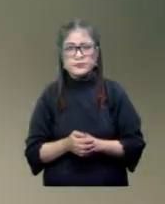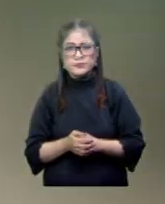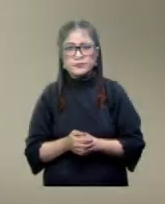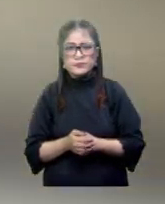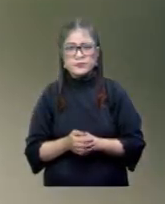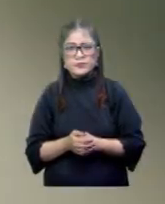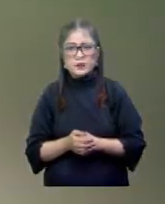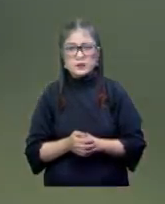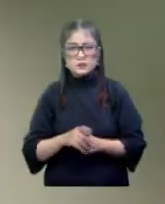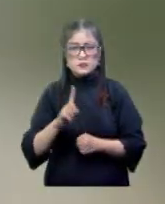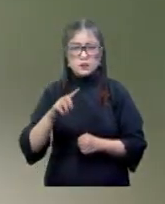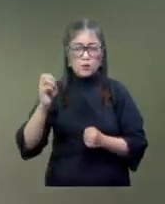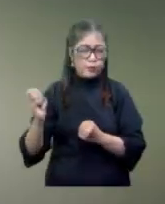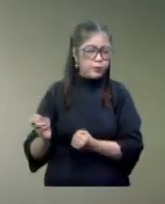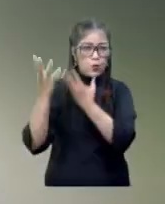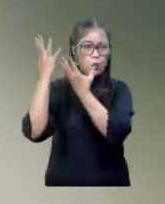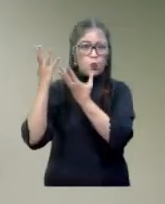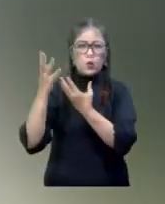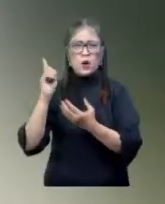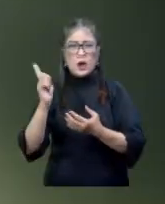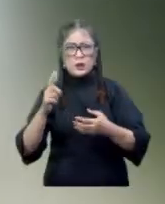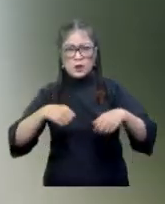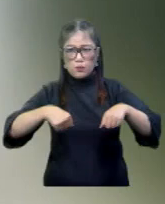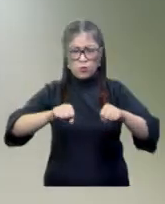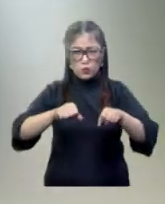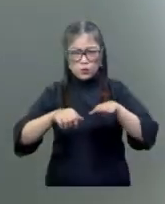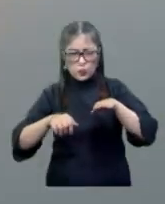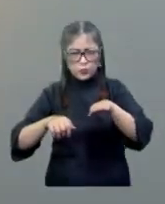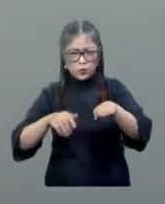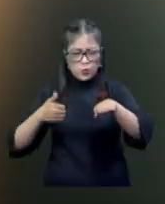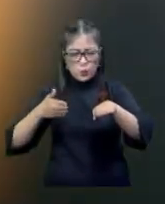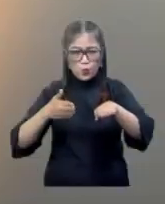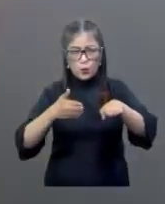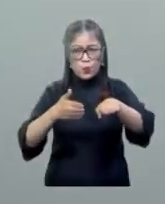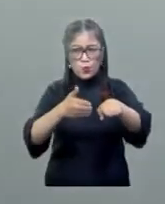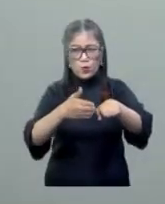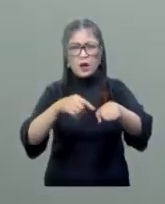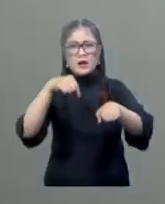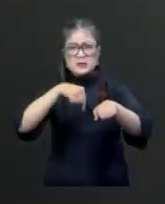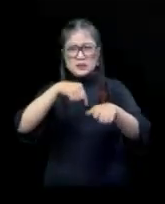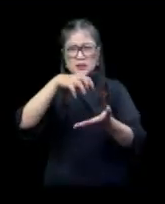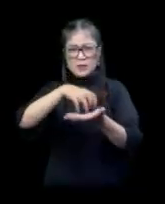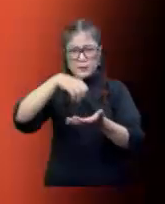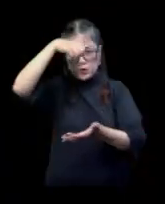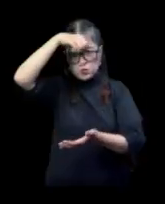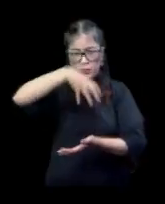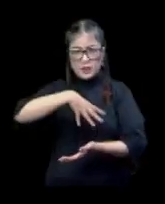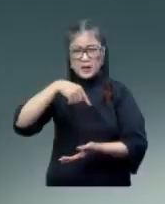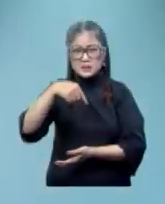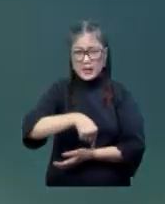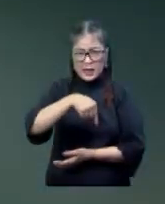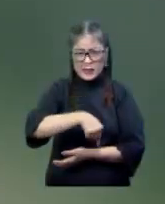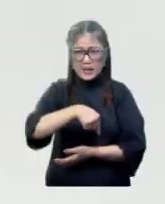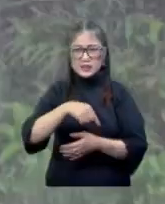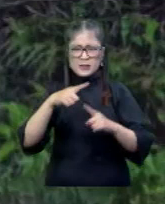Suara gemuruh terdengar saat pengguna jalan melintas di kawasan Sukadamai, Talang Ubi, Kabupaten Pali, Sumatera Selatan. Tak lama